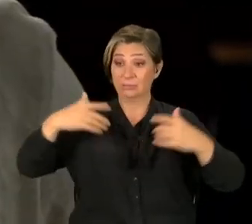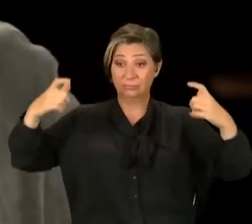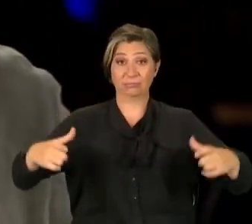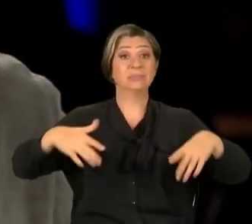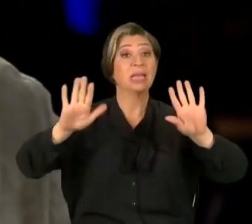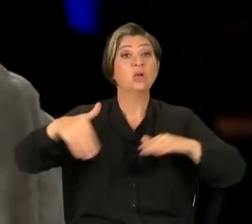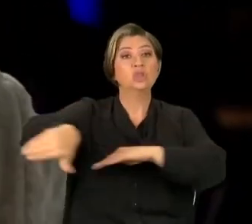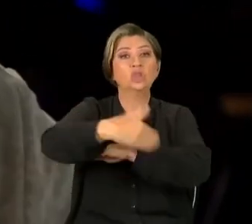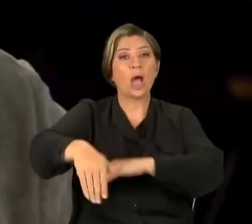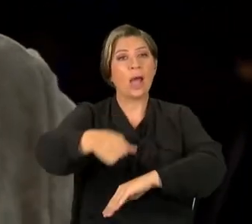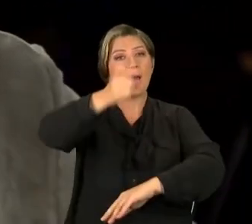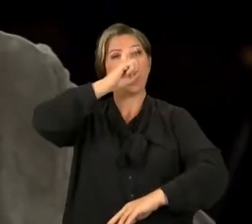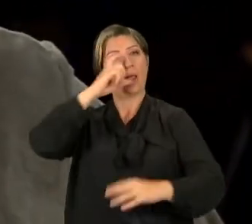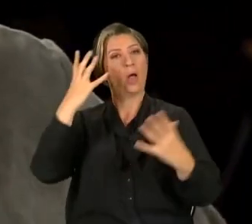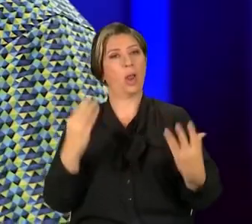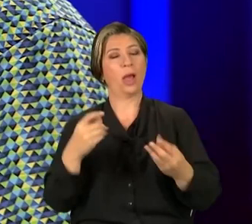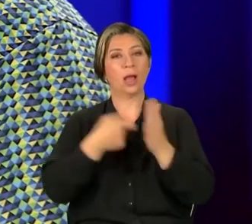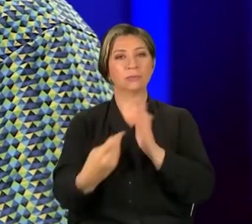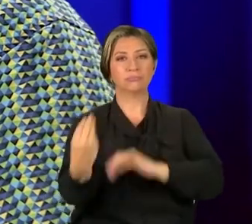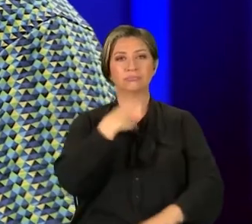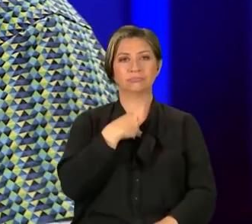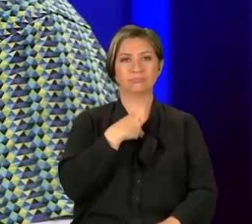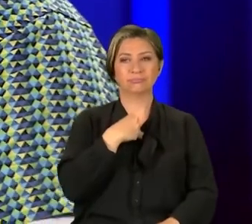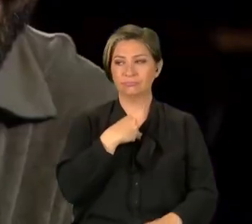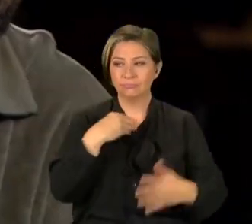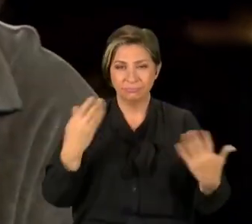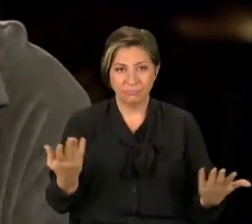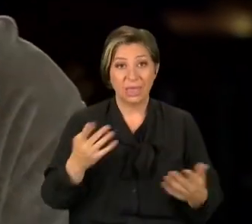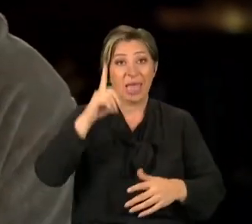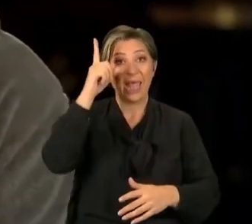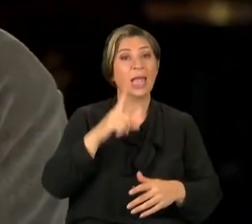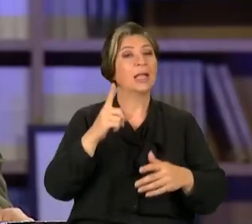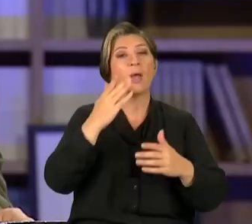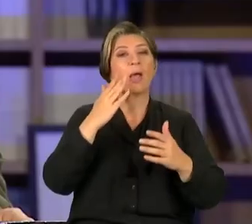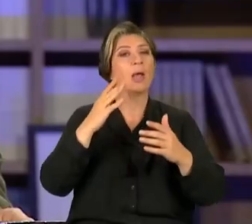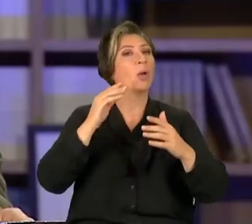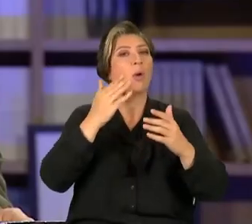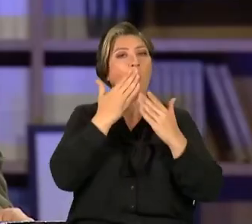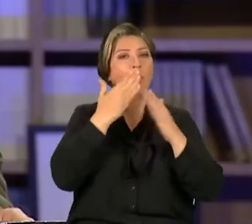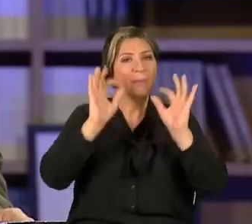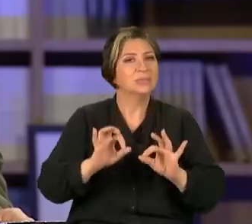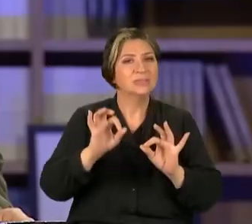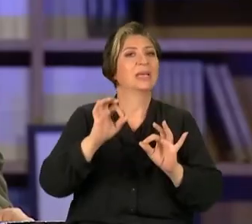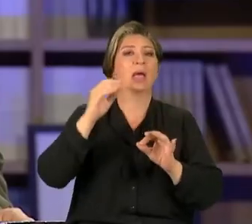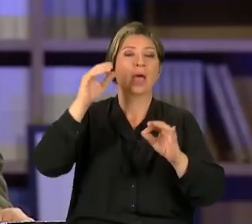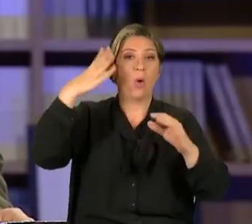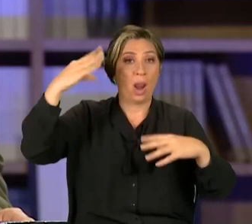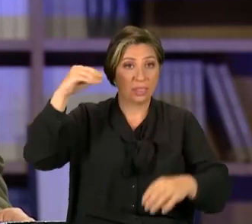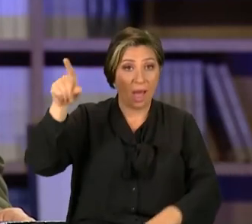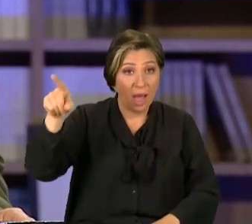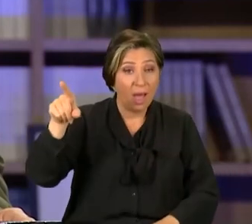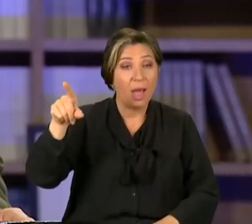sokağın kralı olarak adlandırıldım ilköğretimin Rotterdam'da ve